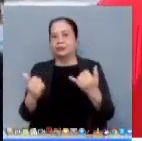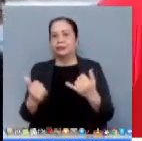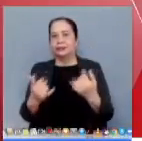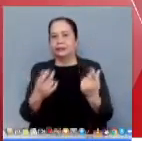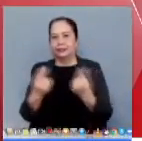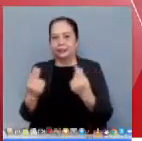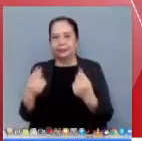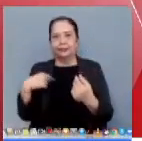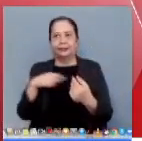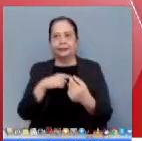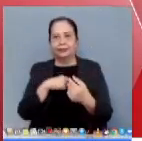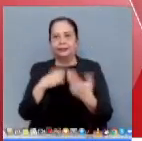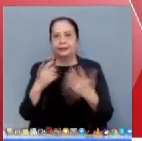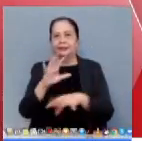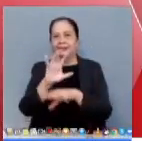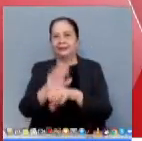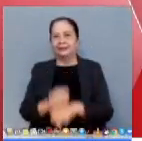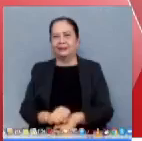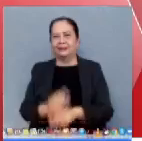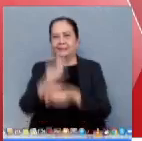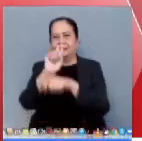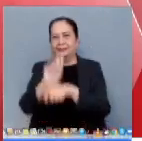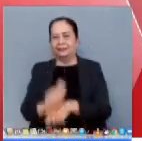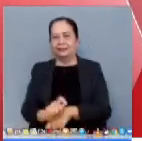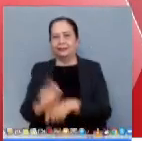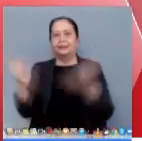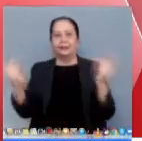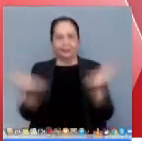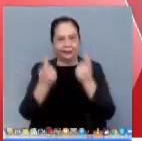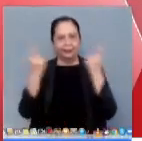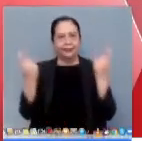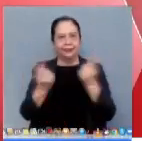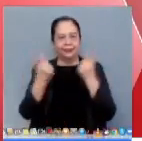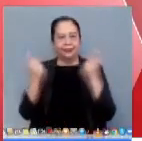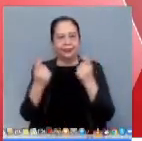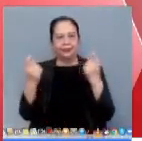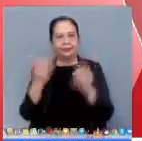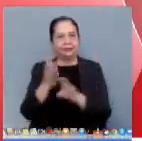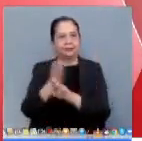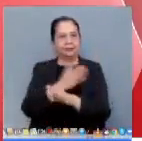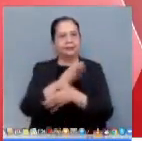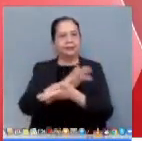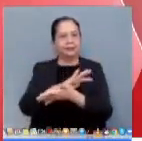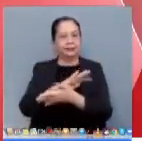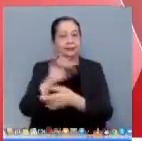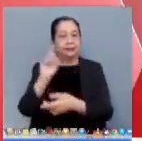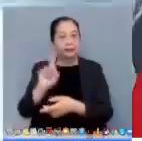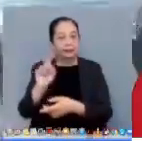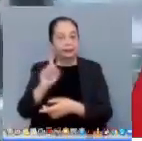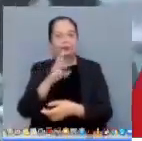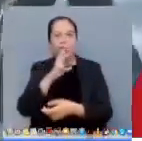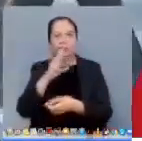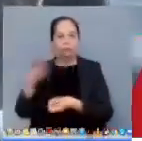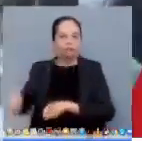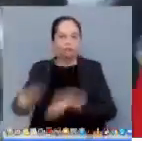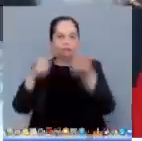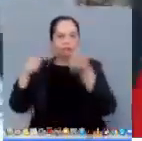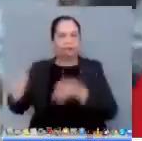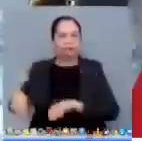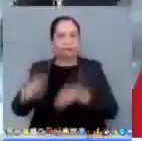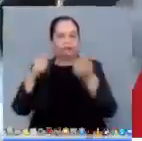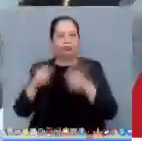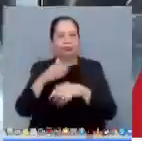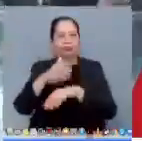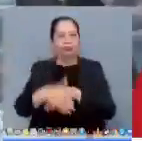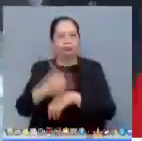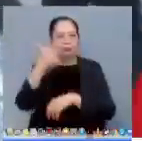mga nakasanayang celebration bago ng pandemya. At yun nga po ang basaan. Right. After 3 long years, no,